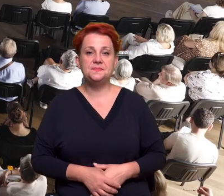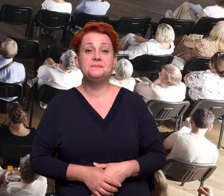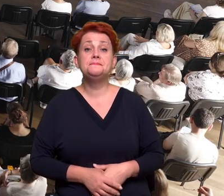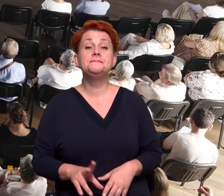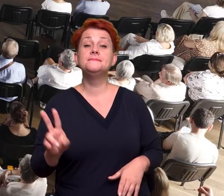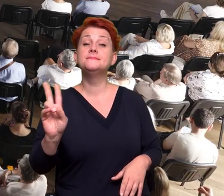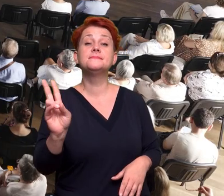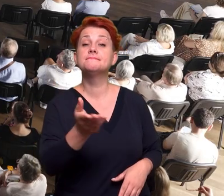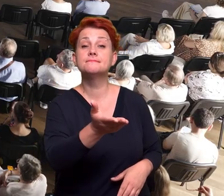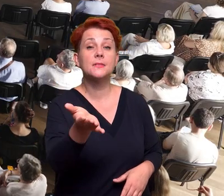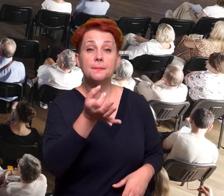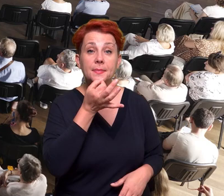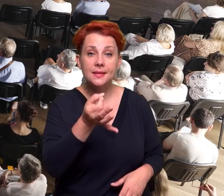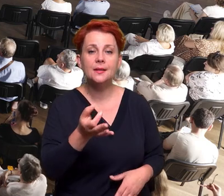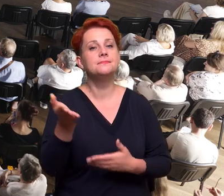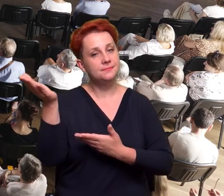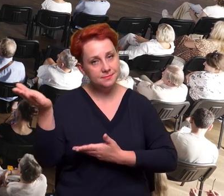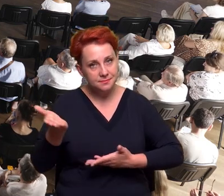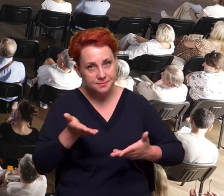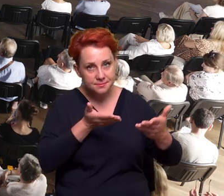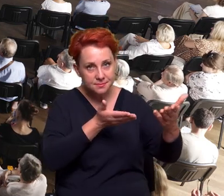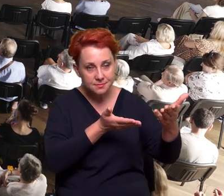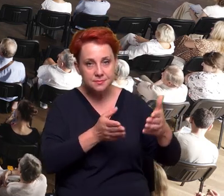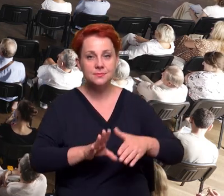Czy jeszcze są jakieś pytania? O, proszę.